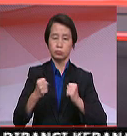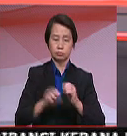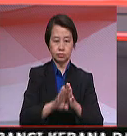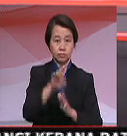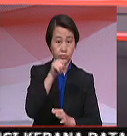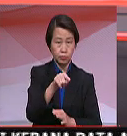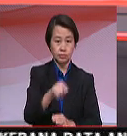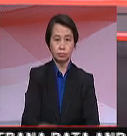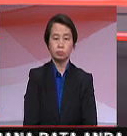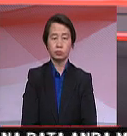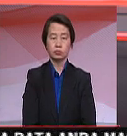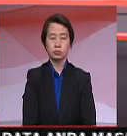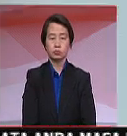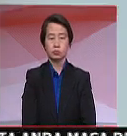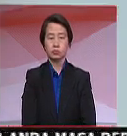prestasinya